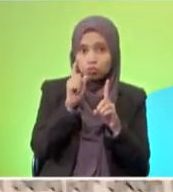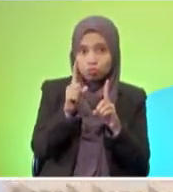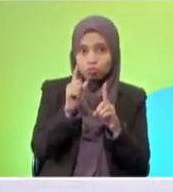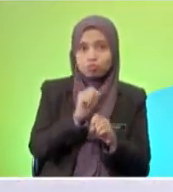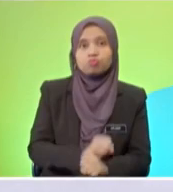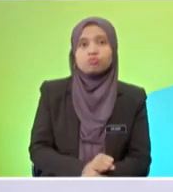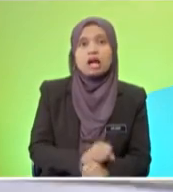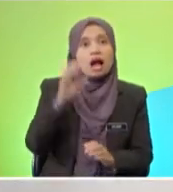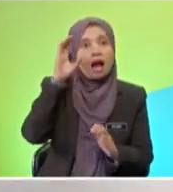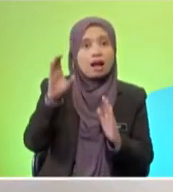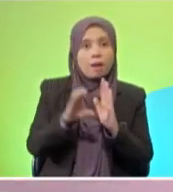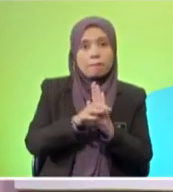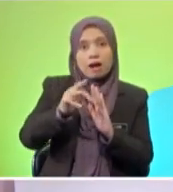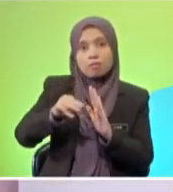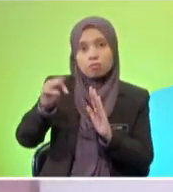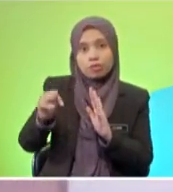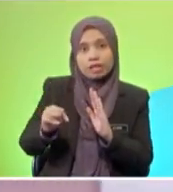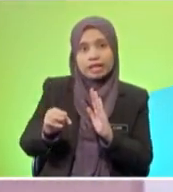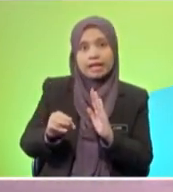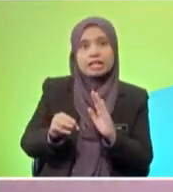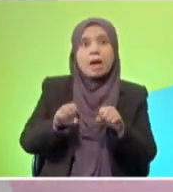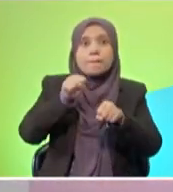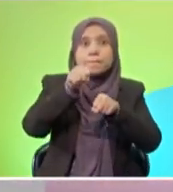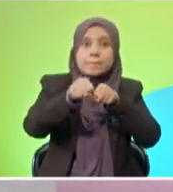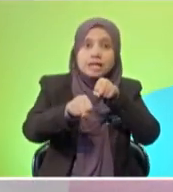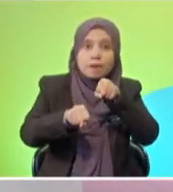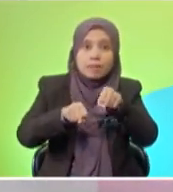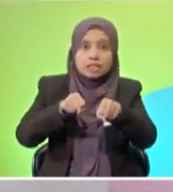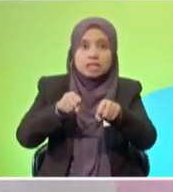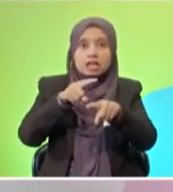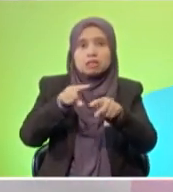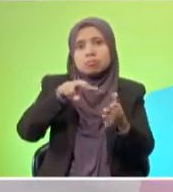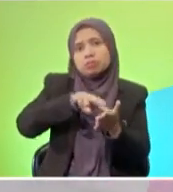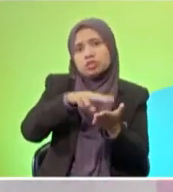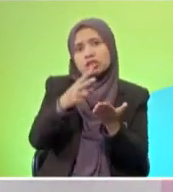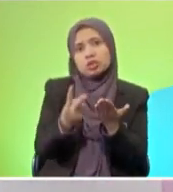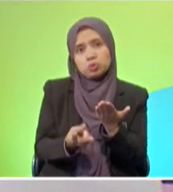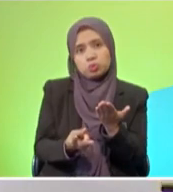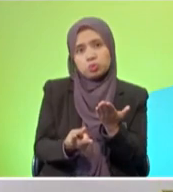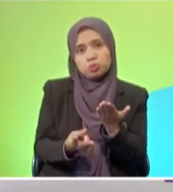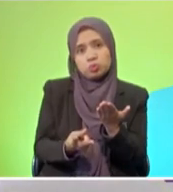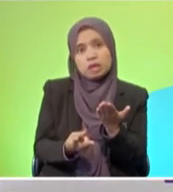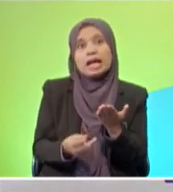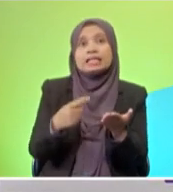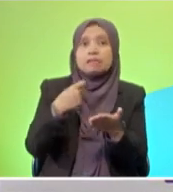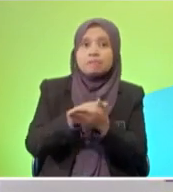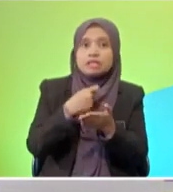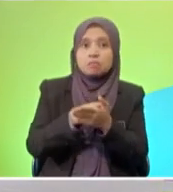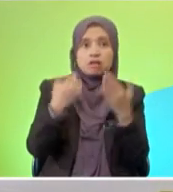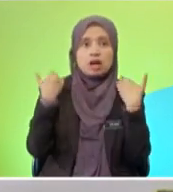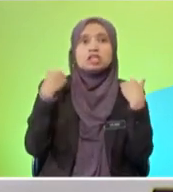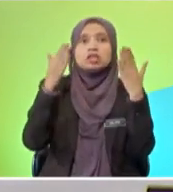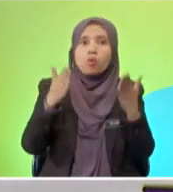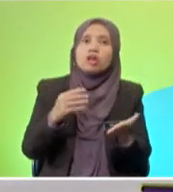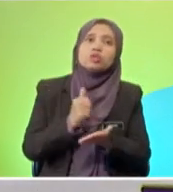seorang murid yang berbasiskan tapi terjatuh kemudian ditolong pula